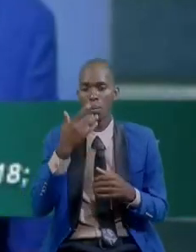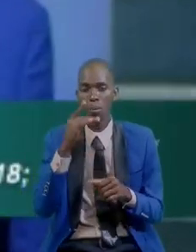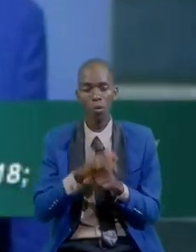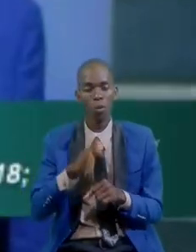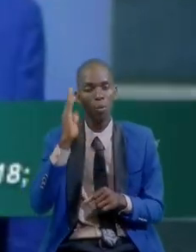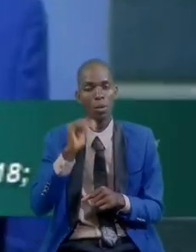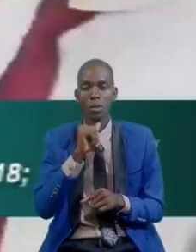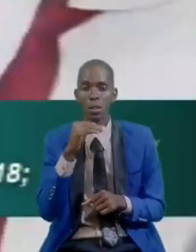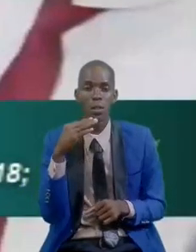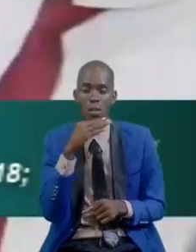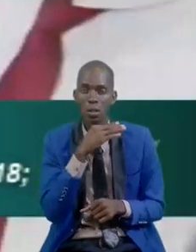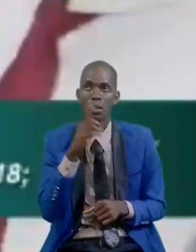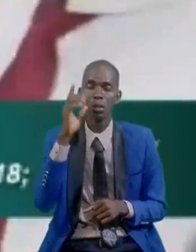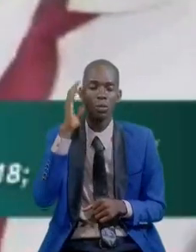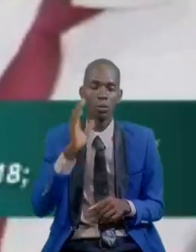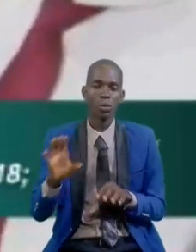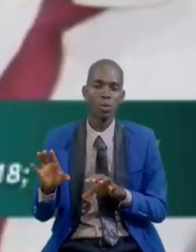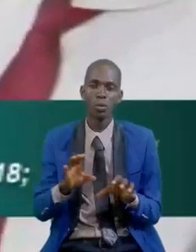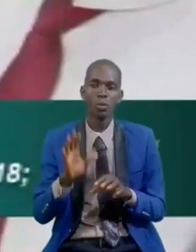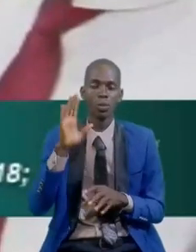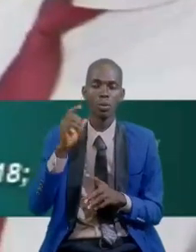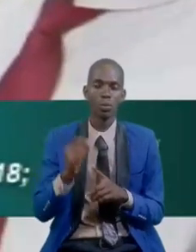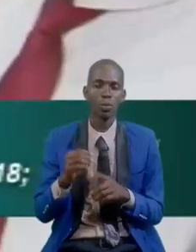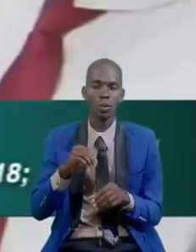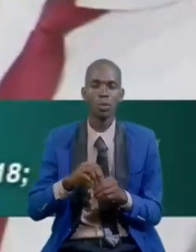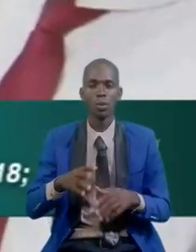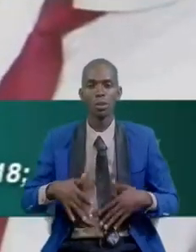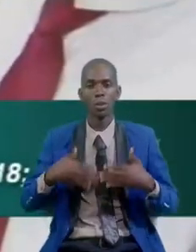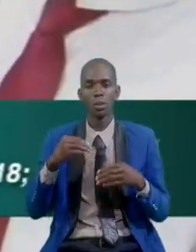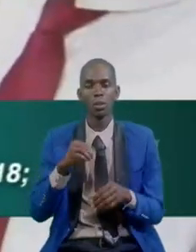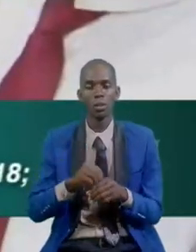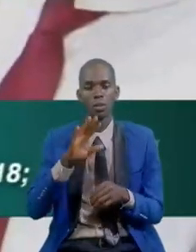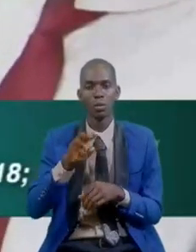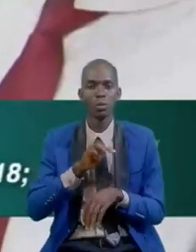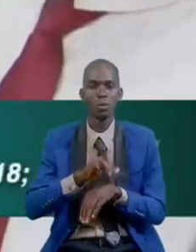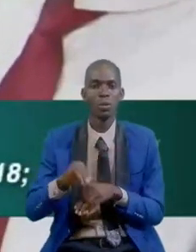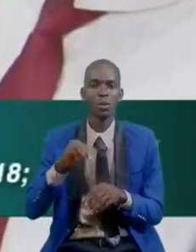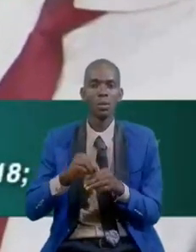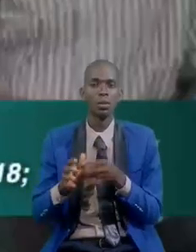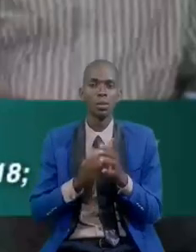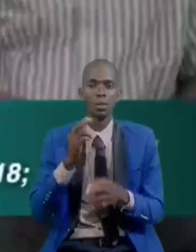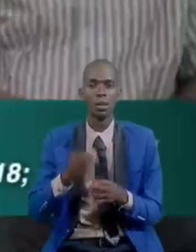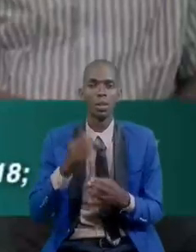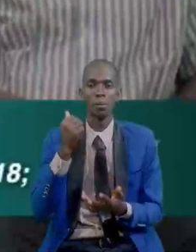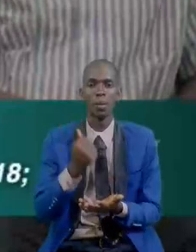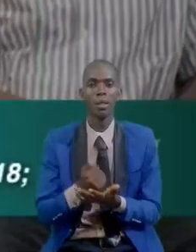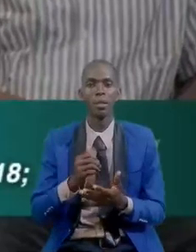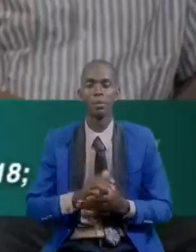pas mentir, il accomplira sa parole dans ta vie et dans ton ministère au nom de